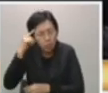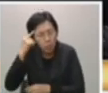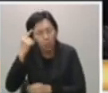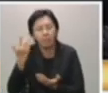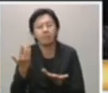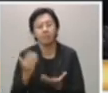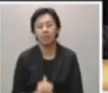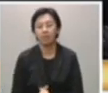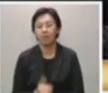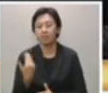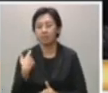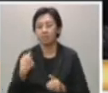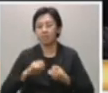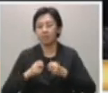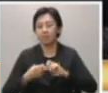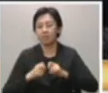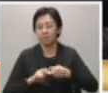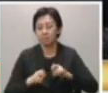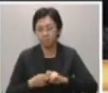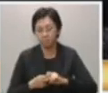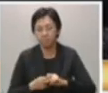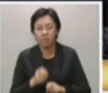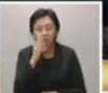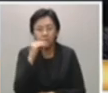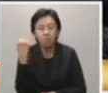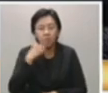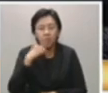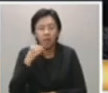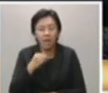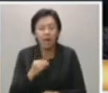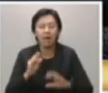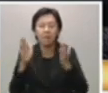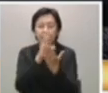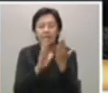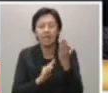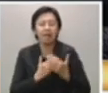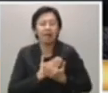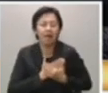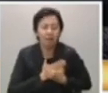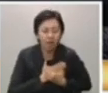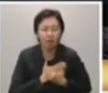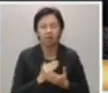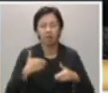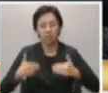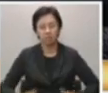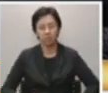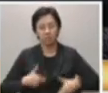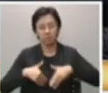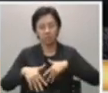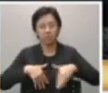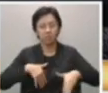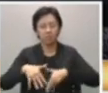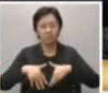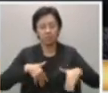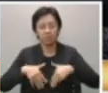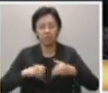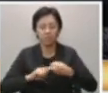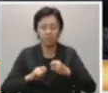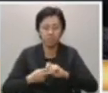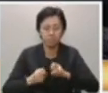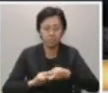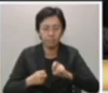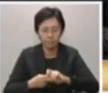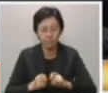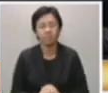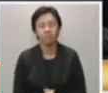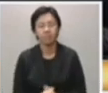ทศที่ท่านพูดเสมอว่าท่านรักท่านได้ทำลายชีวิตประชาชนทำลายศักยภาพ